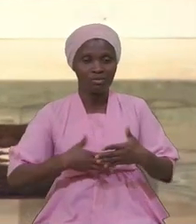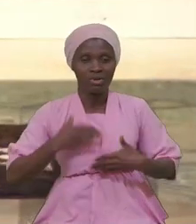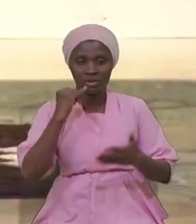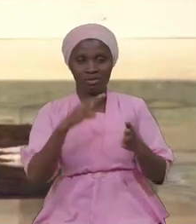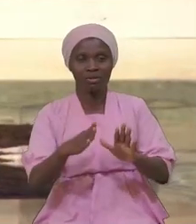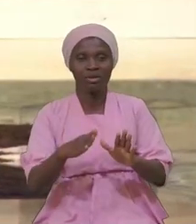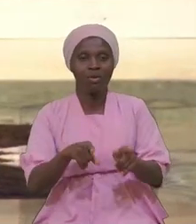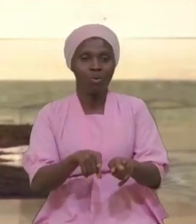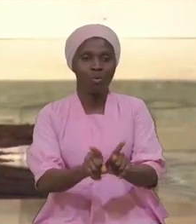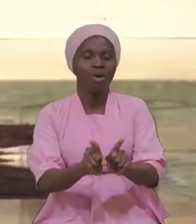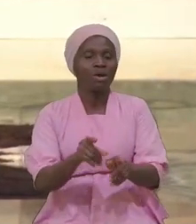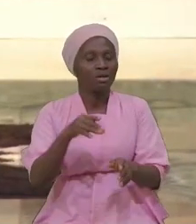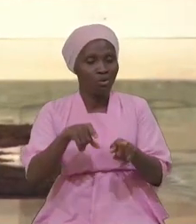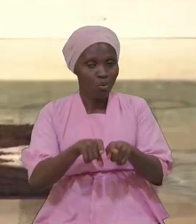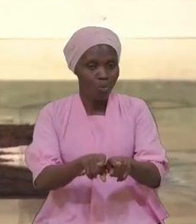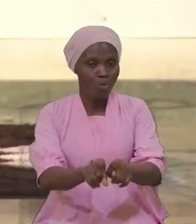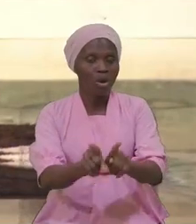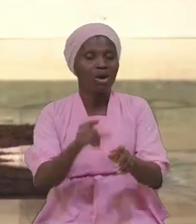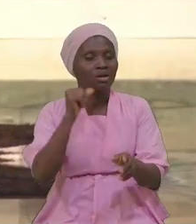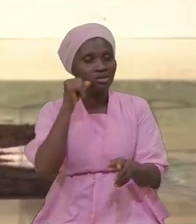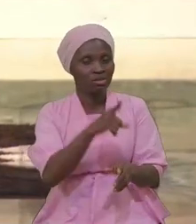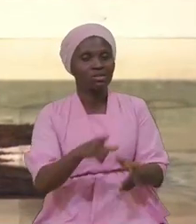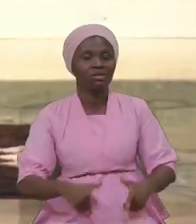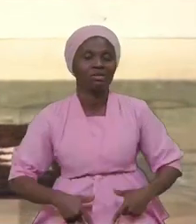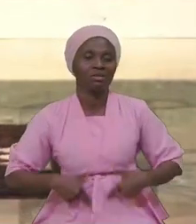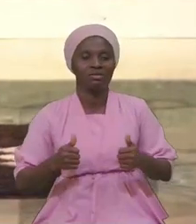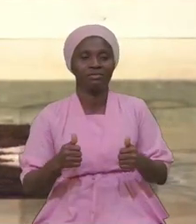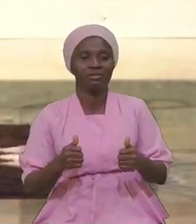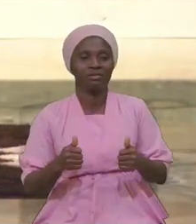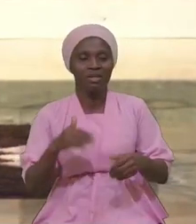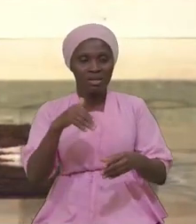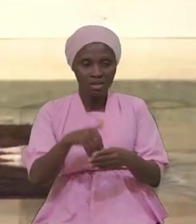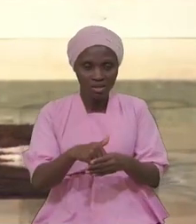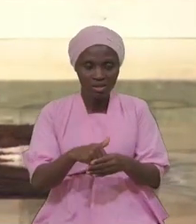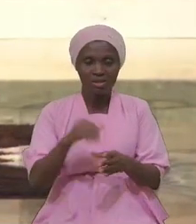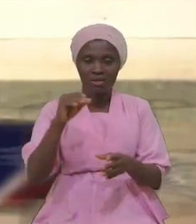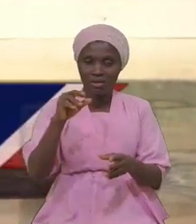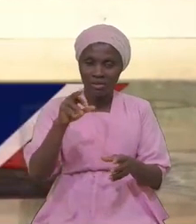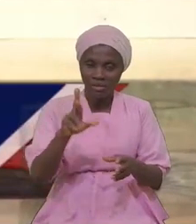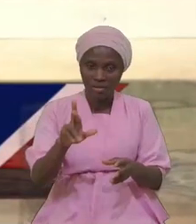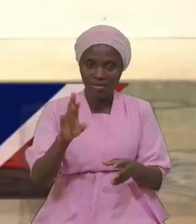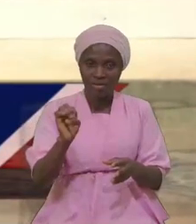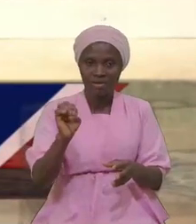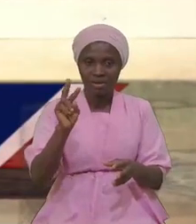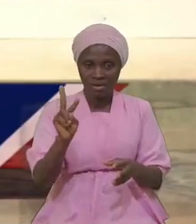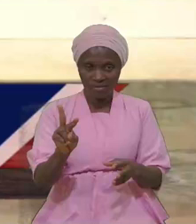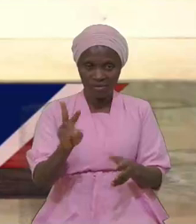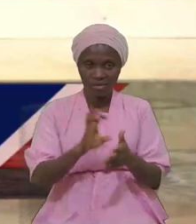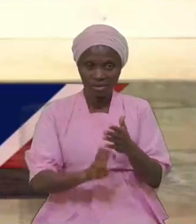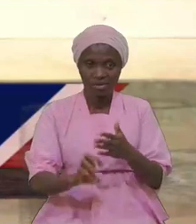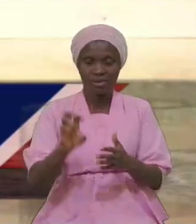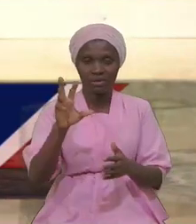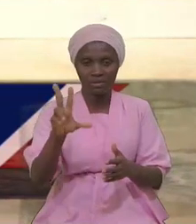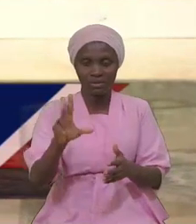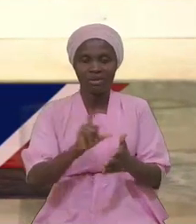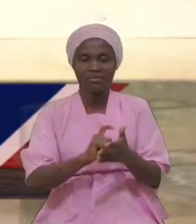Apocalypse chapitre 3. Apocalypse 3, verset 1. Apocalypse 3, verset 1.